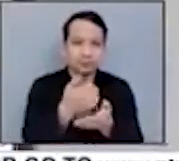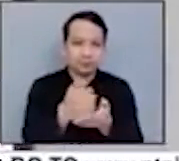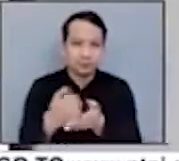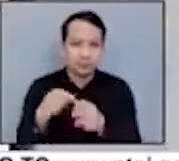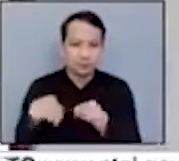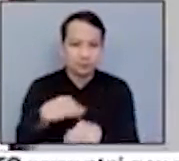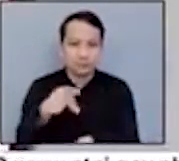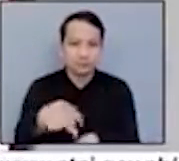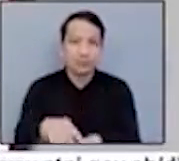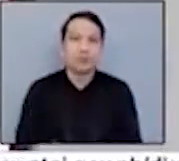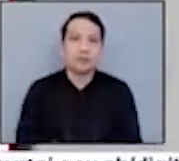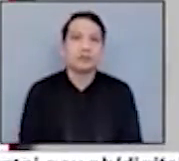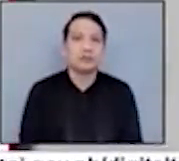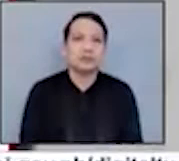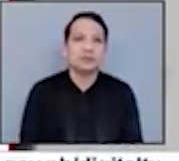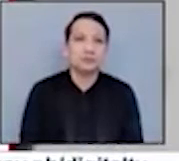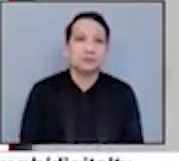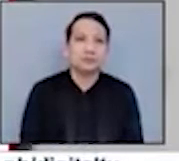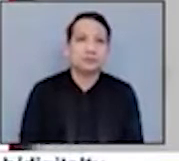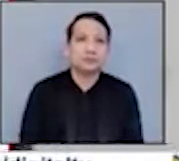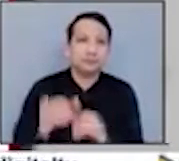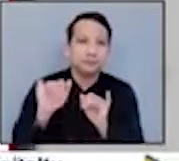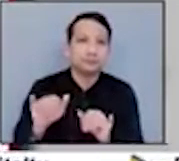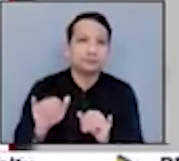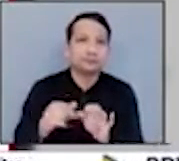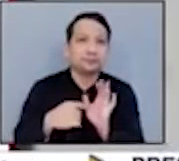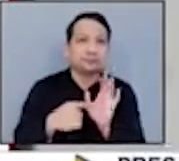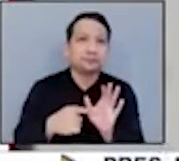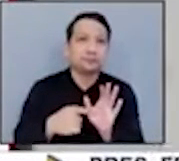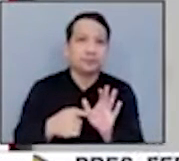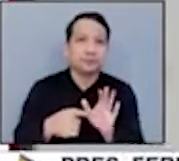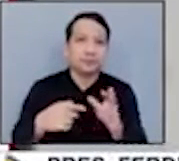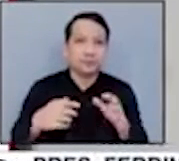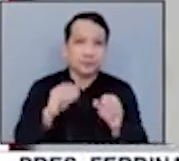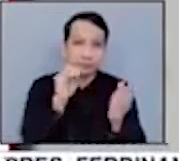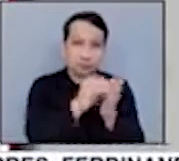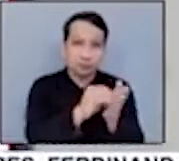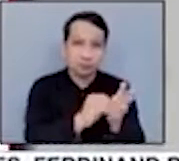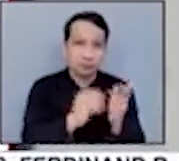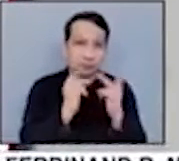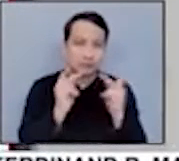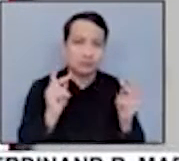naman magbabago at mananatiling valid ang iba pang holiday na nakasaad sa Proclamation